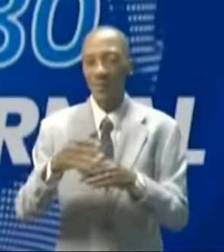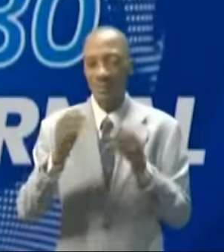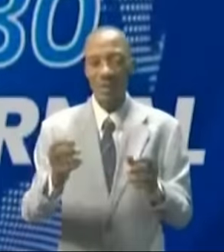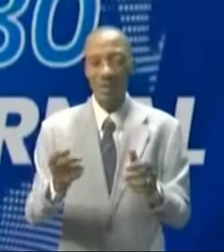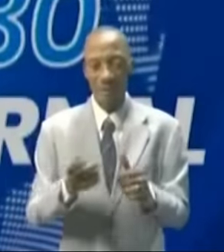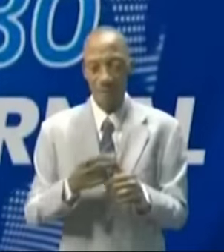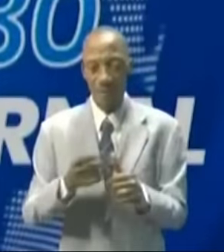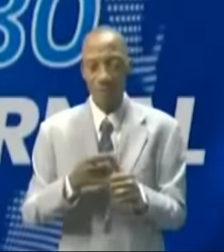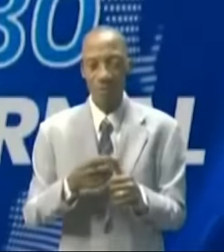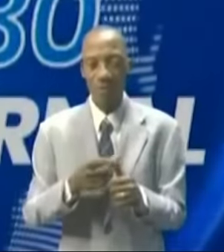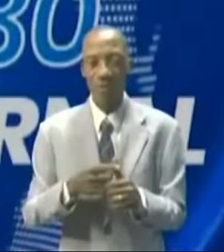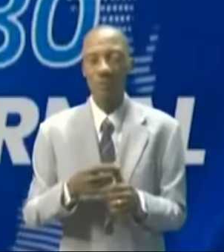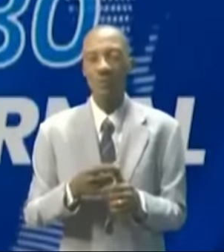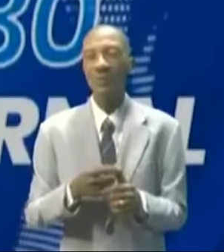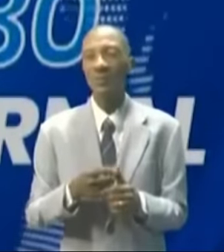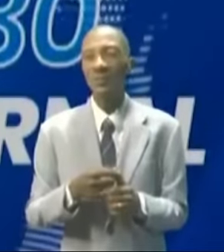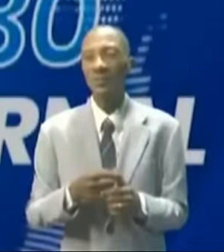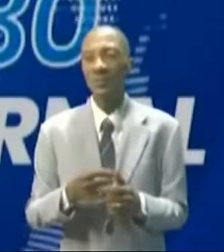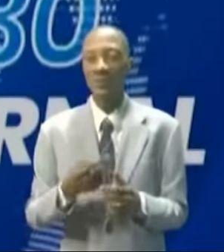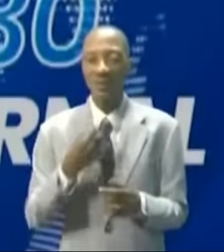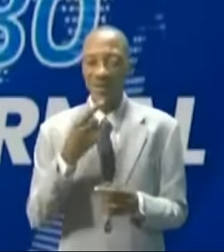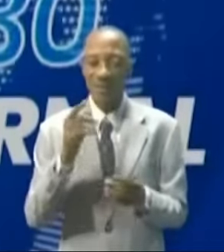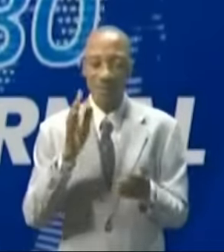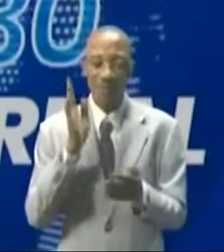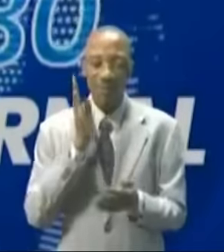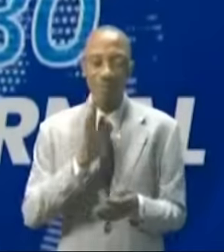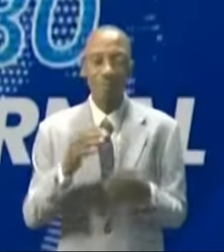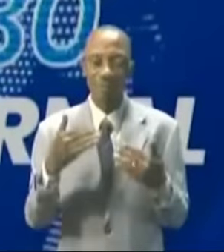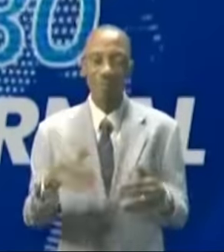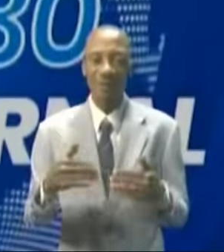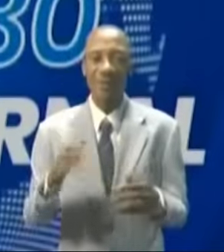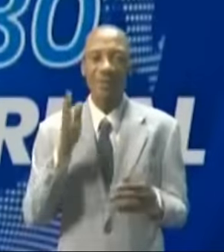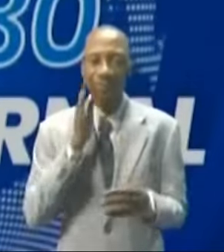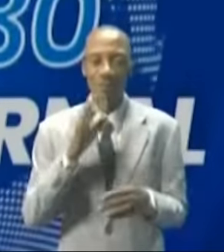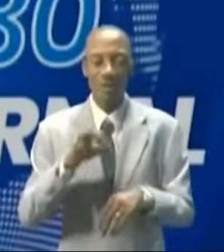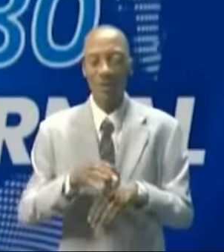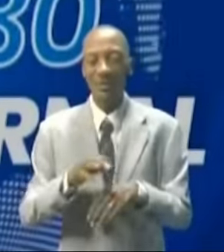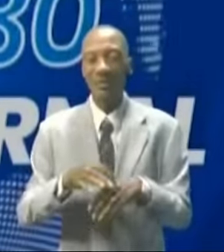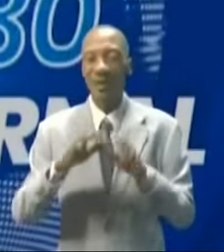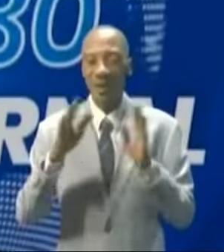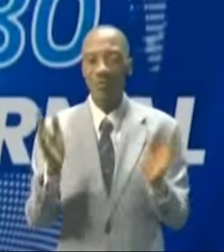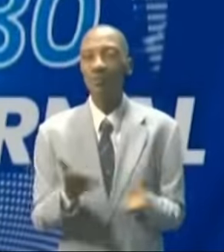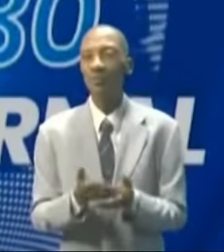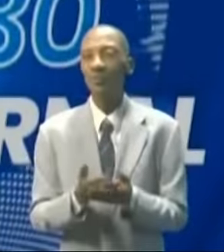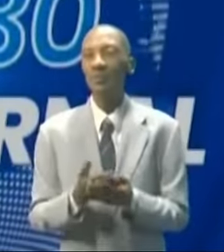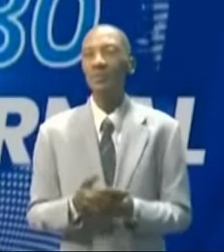revoir et excellente suite de programme sur la Radio-Télévision Nationale Congolaise. Merci.